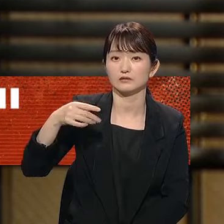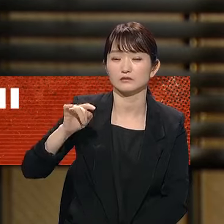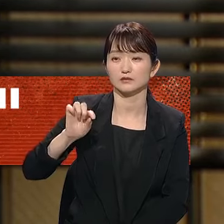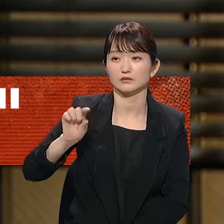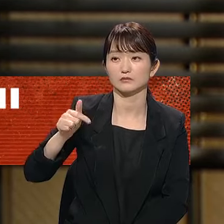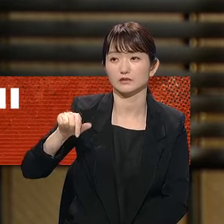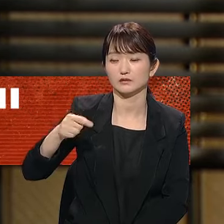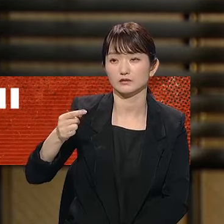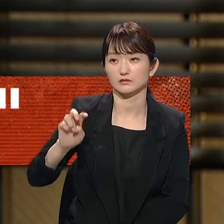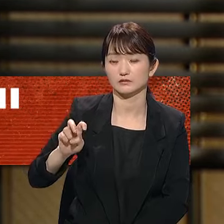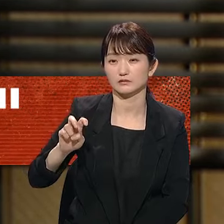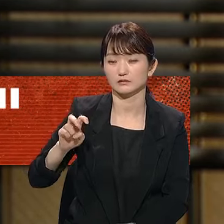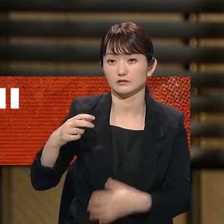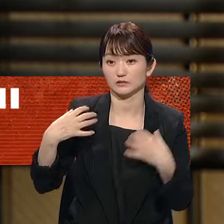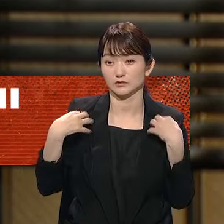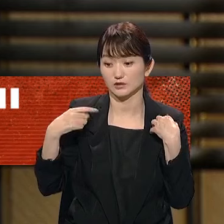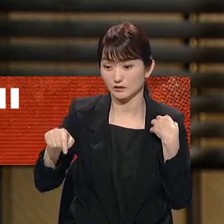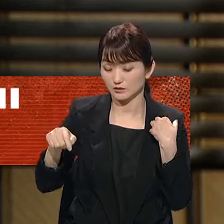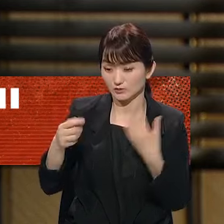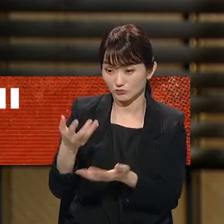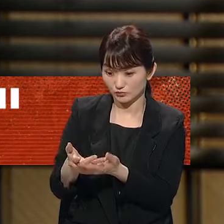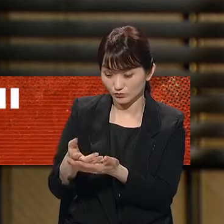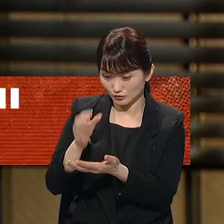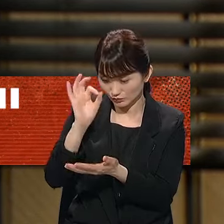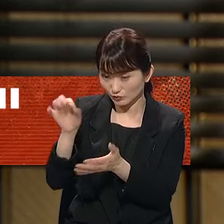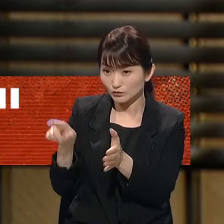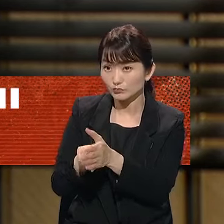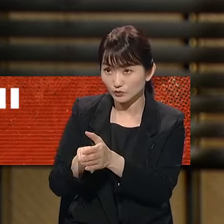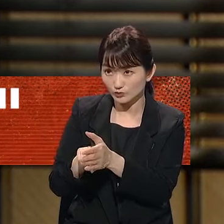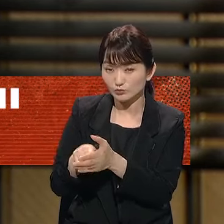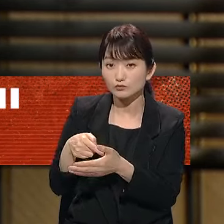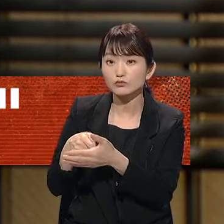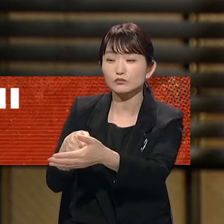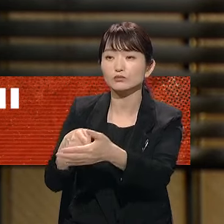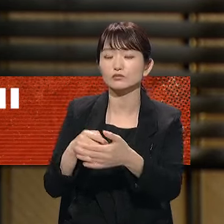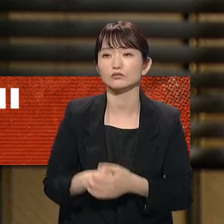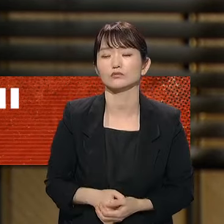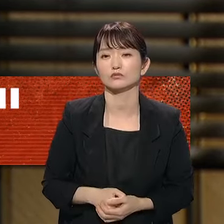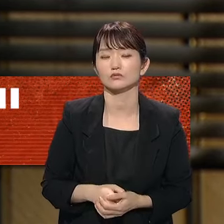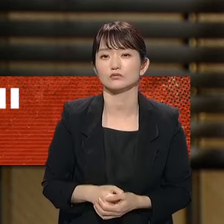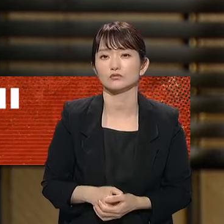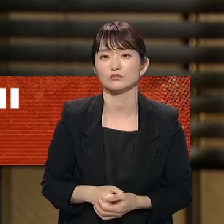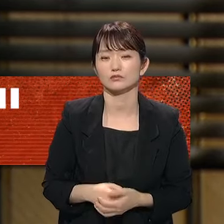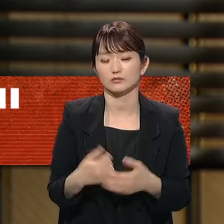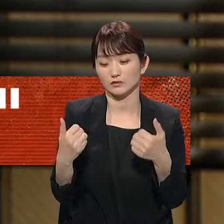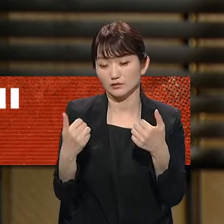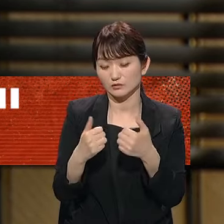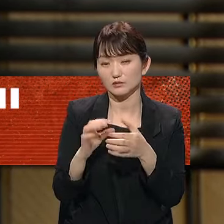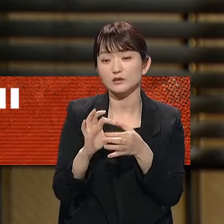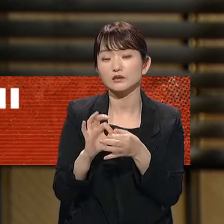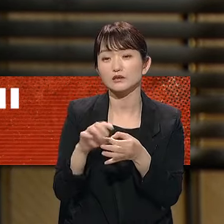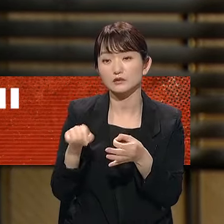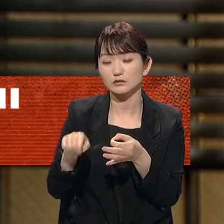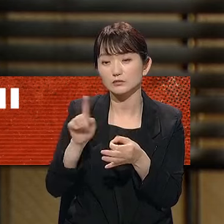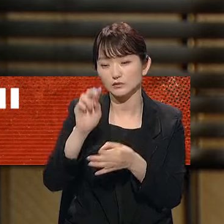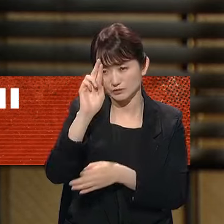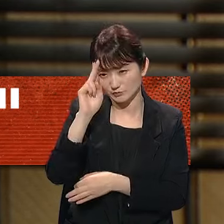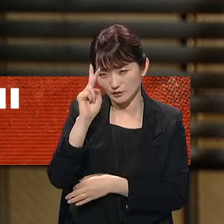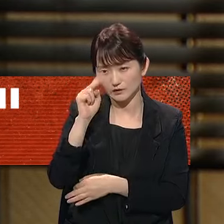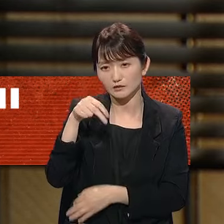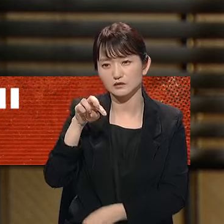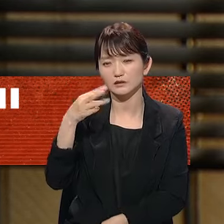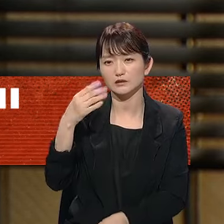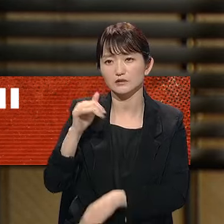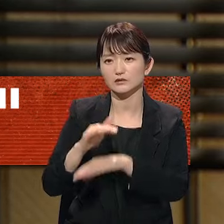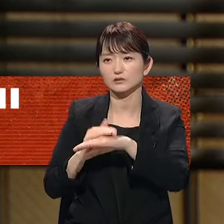했었고 그리고 처음에 선정을 했던 협상 대상자였던 이제 뭐 컨소시엄도 결국 박세리 씨 아버지가 아